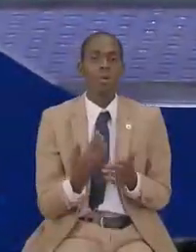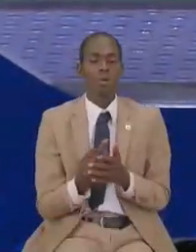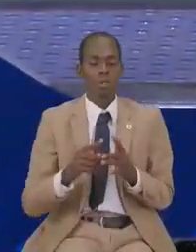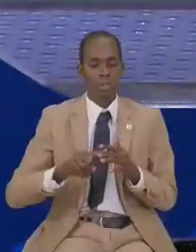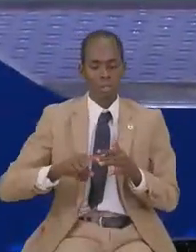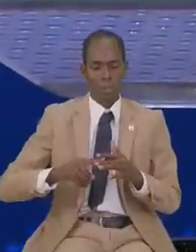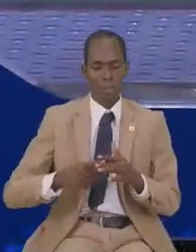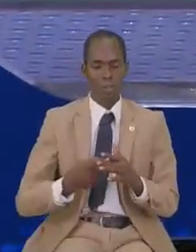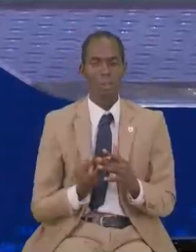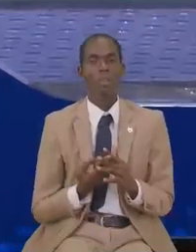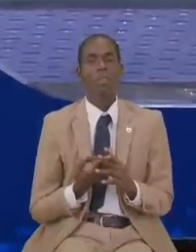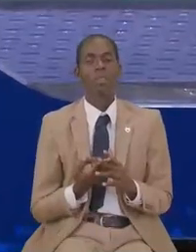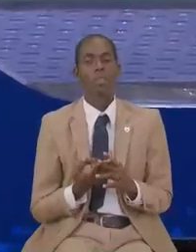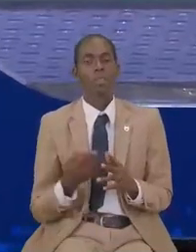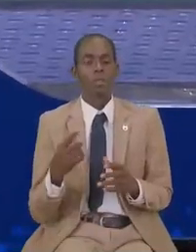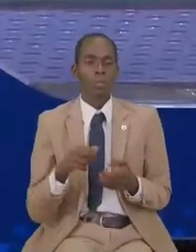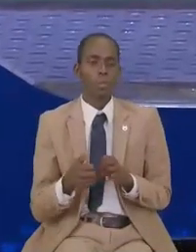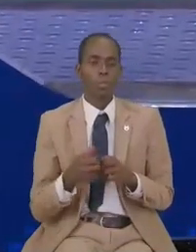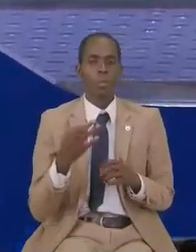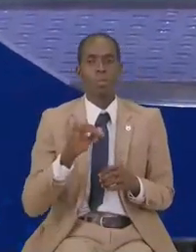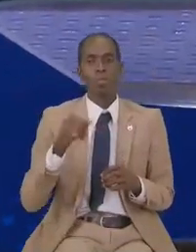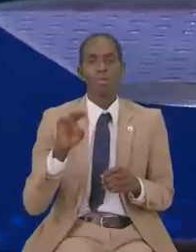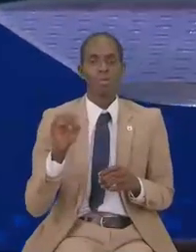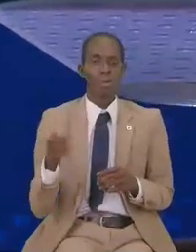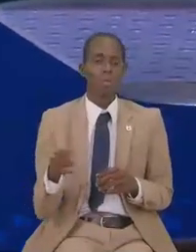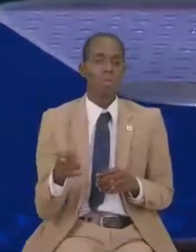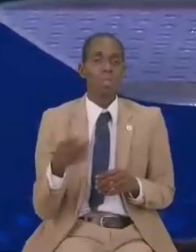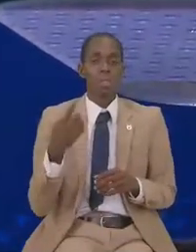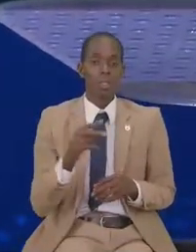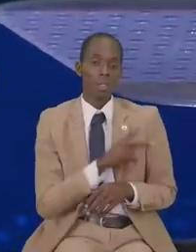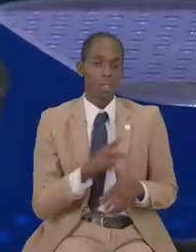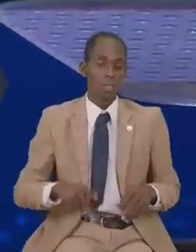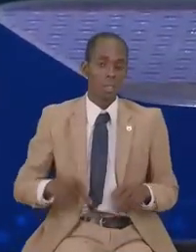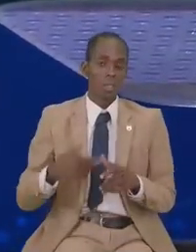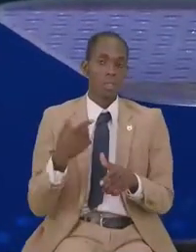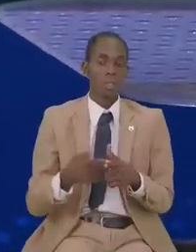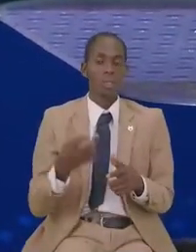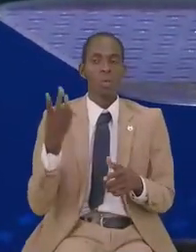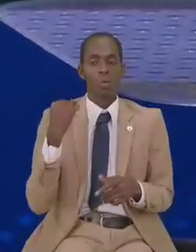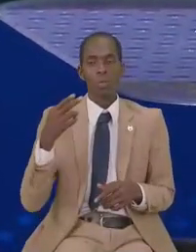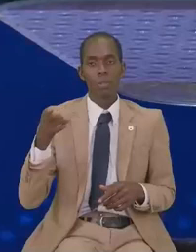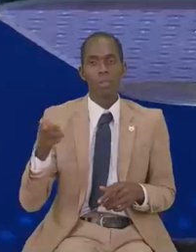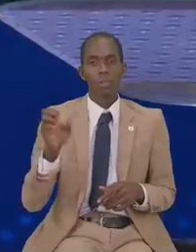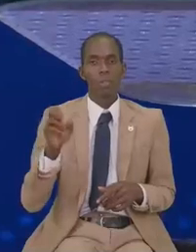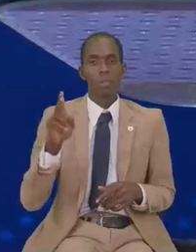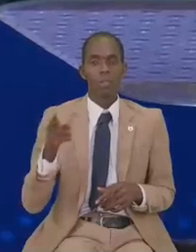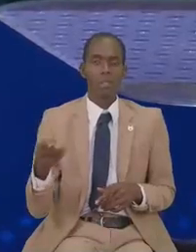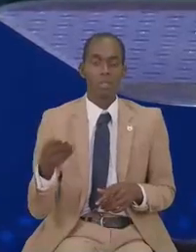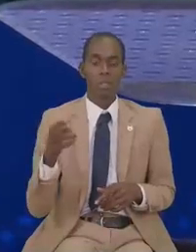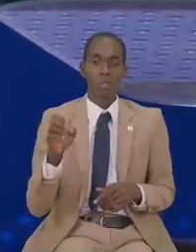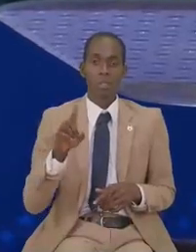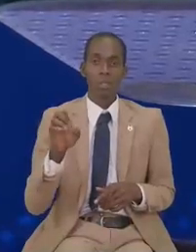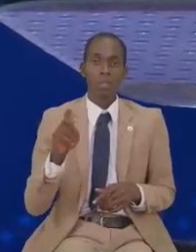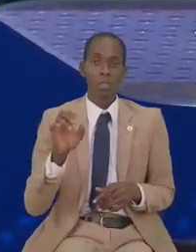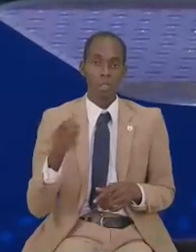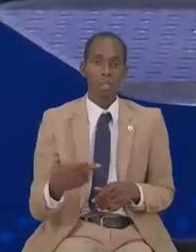de Juda. Ézéchia était le roi. Il était malade au point de la mort. Et Esaïe